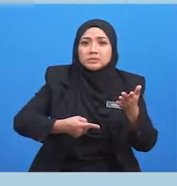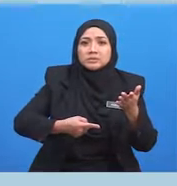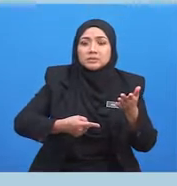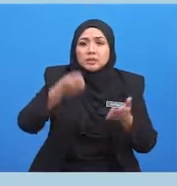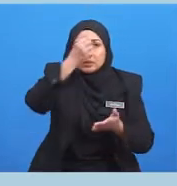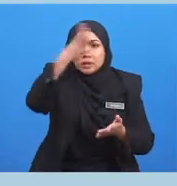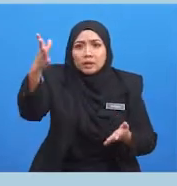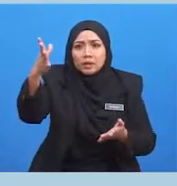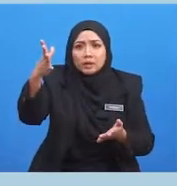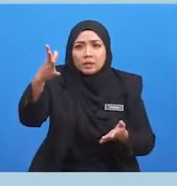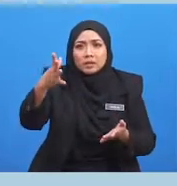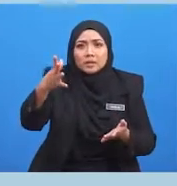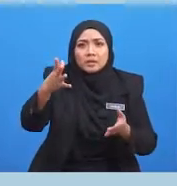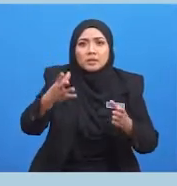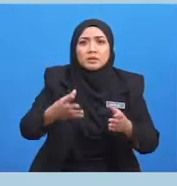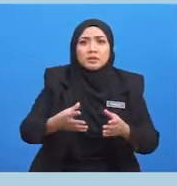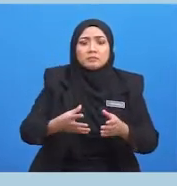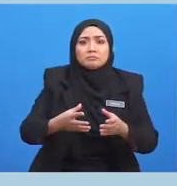masalah secara terperinci.